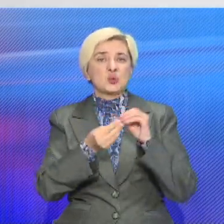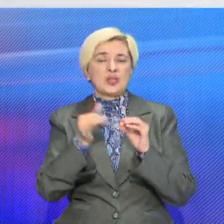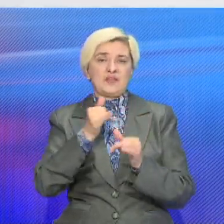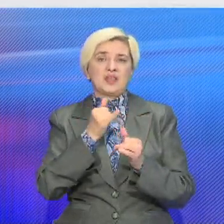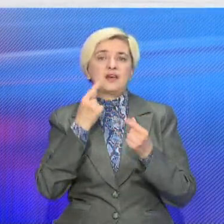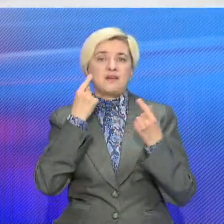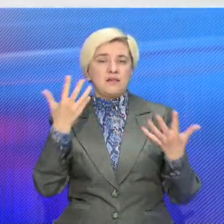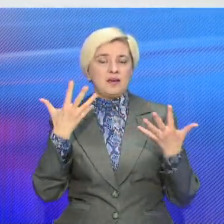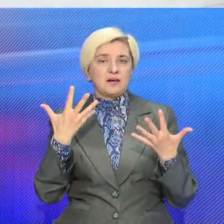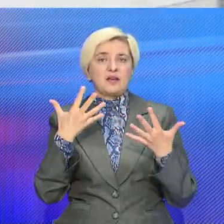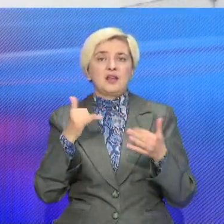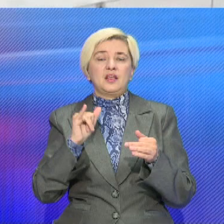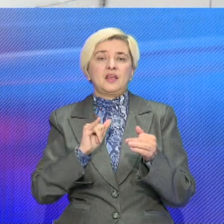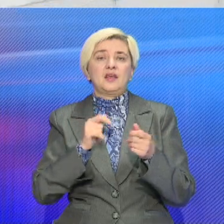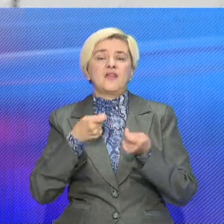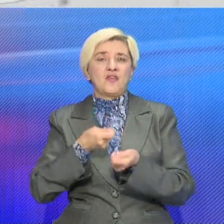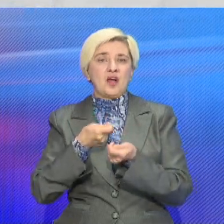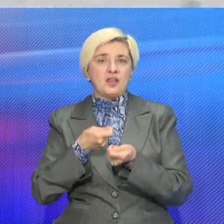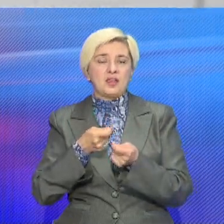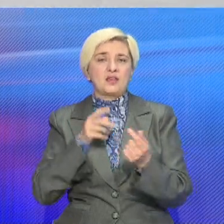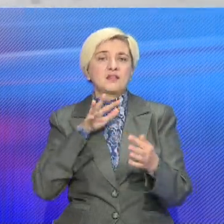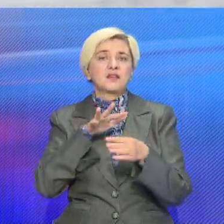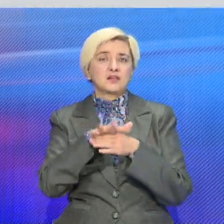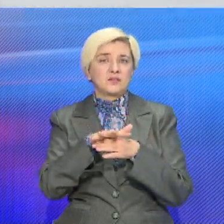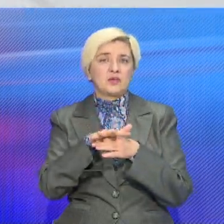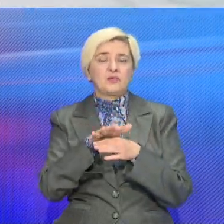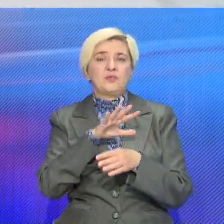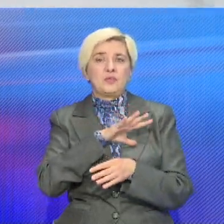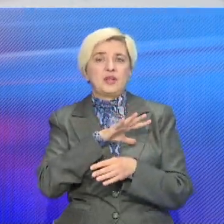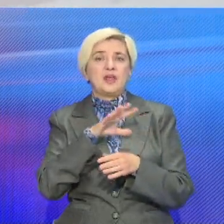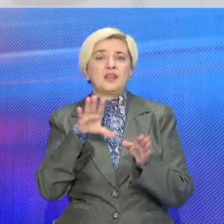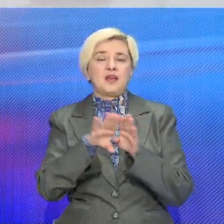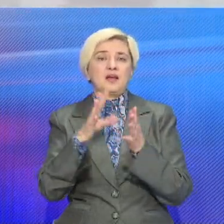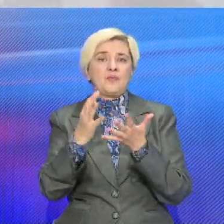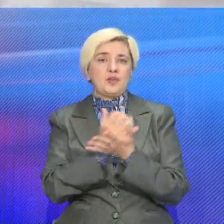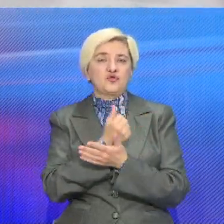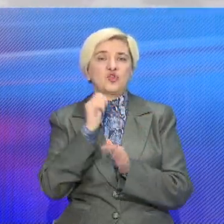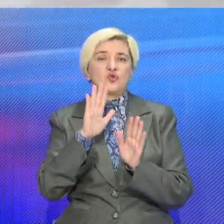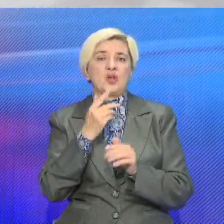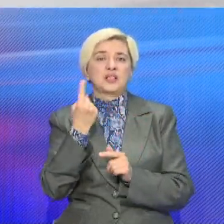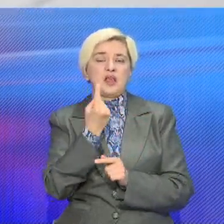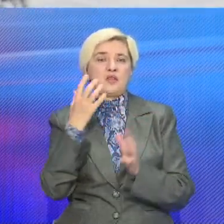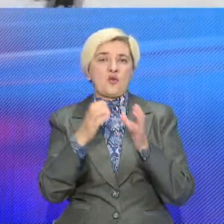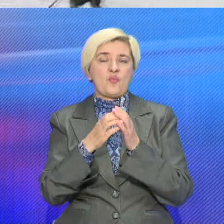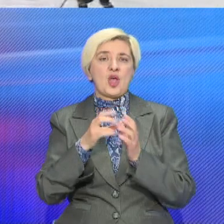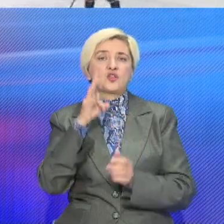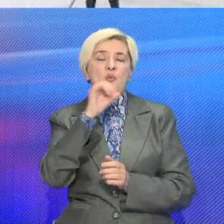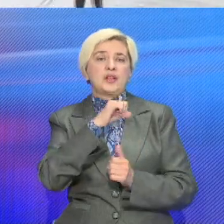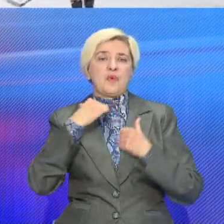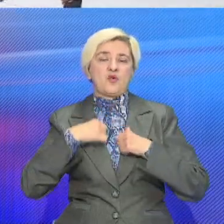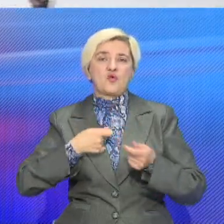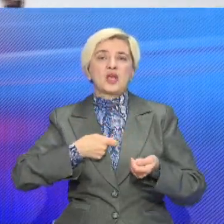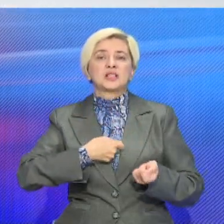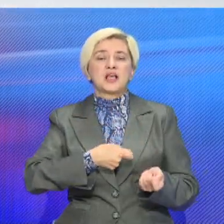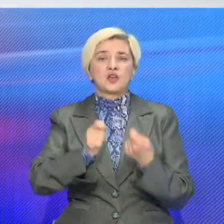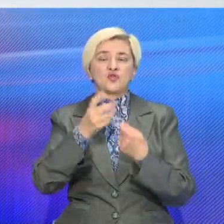гуляюць у атакуючы наступлівы хакей. Так яно і атрымалася, толькі з боку адной з каманд. Нёман спакойна закінуў 4